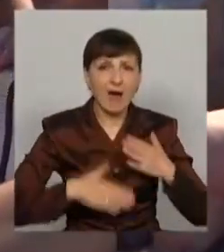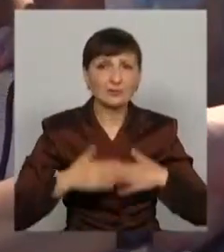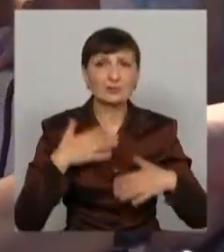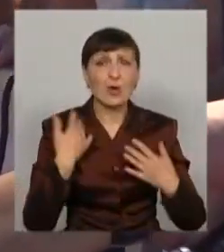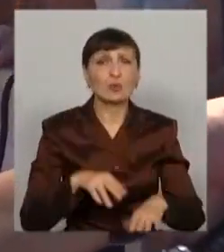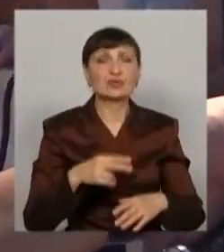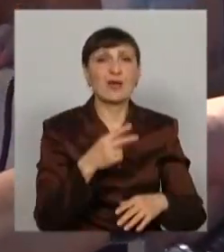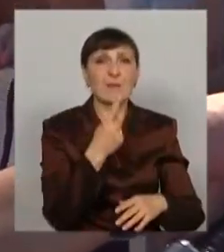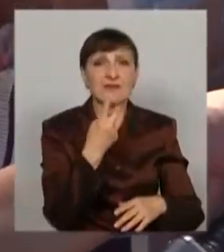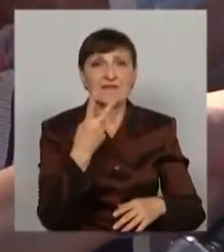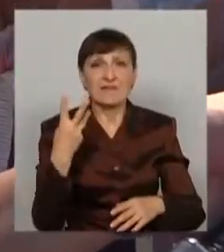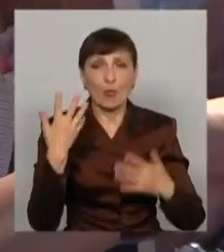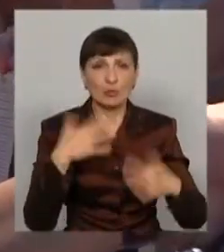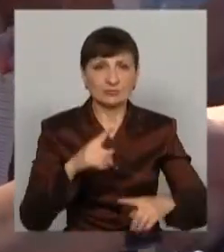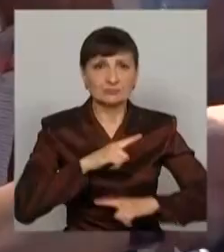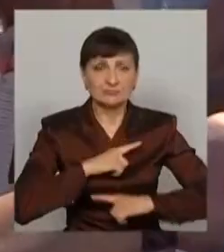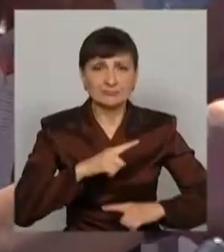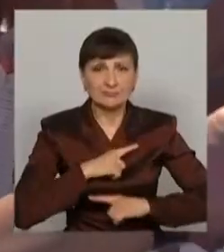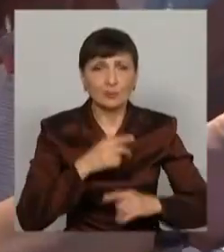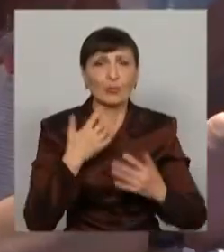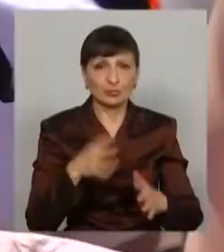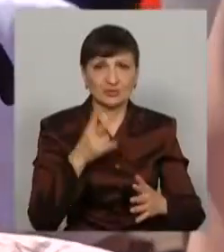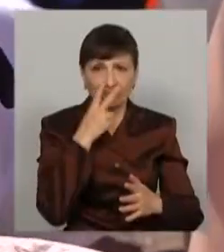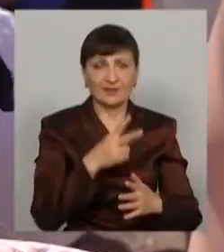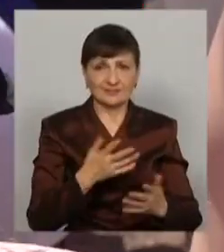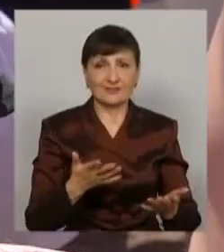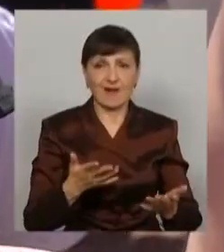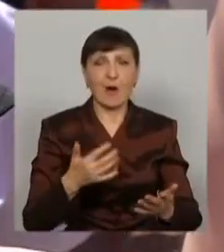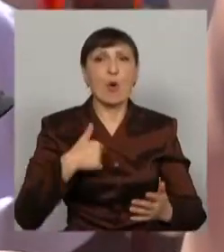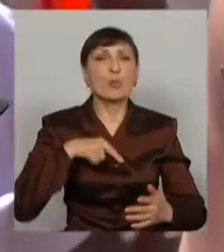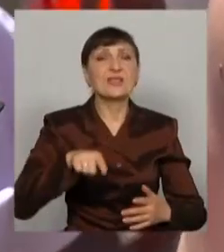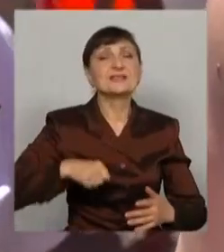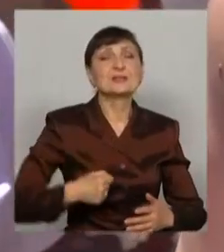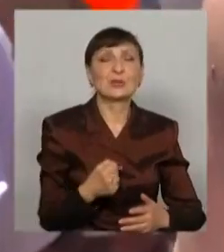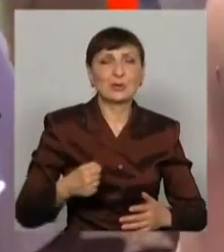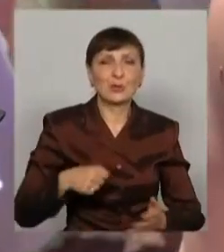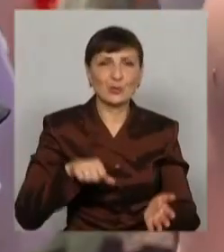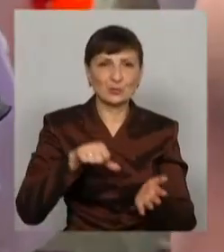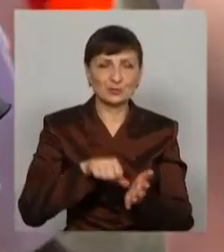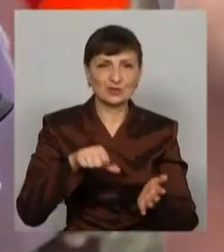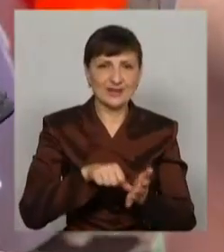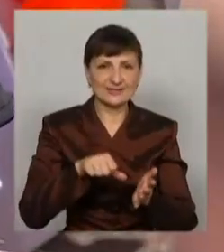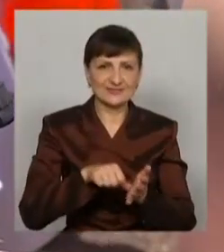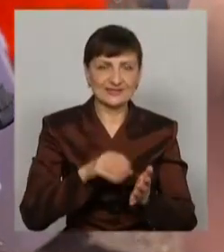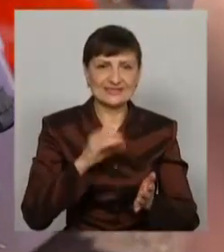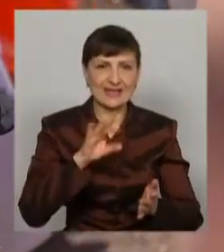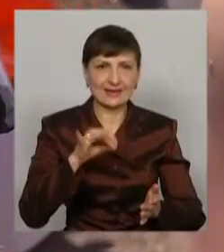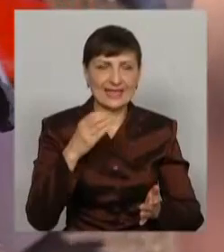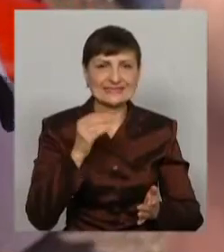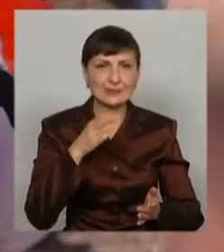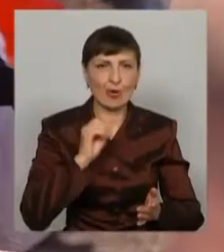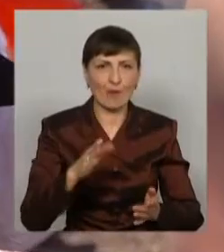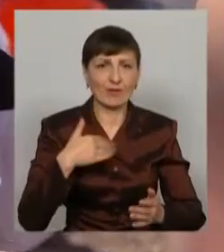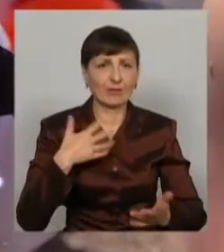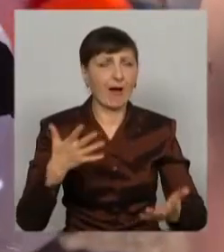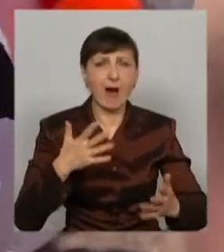тройка лидировала, но уже, по-моему, человек 20 лидировал. Супер! У меня друг здесь участвует, Сергей Сидоров. Я за него болею,